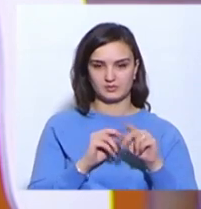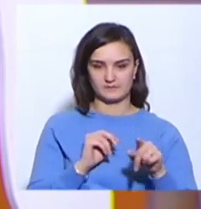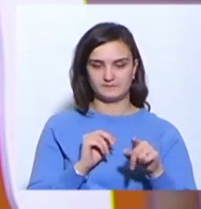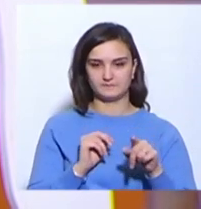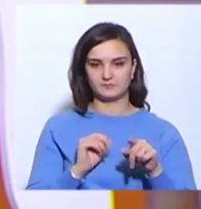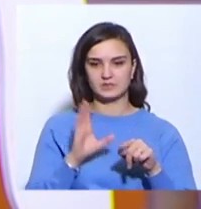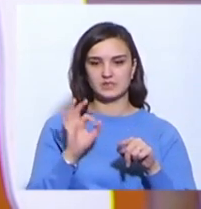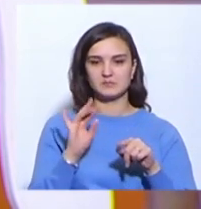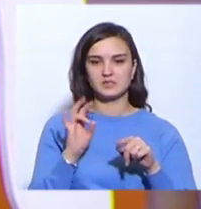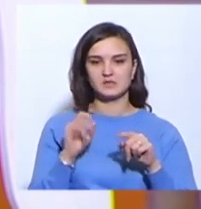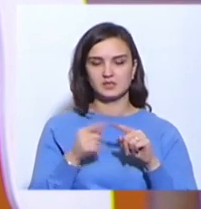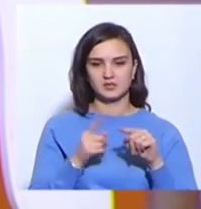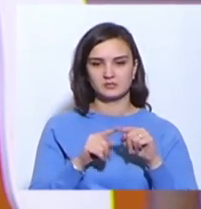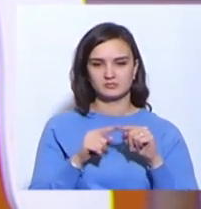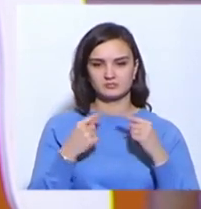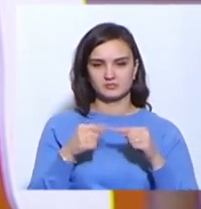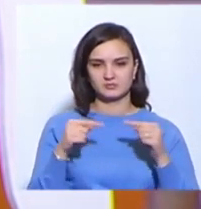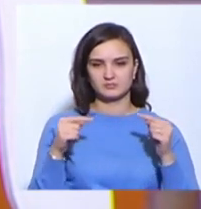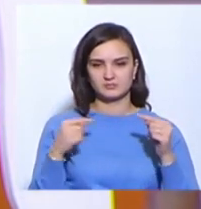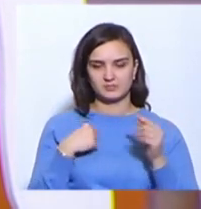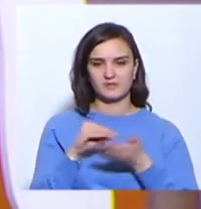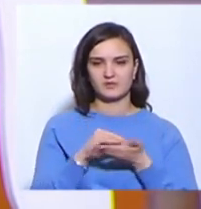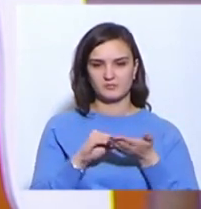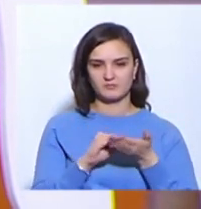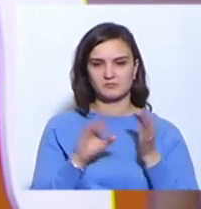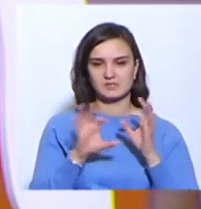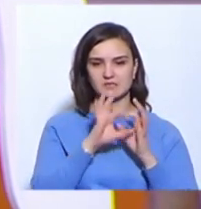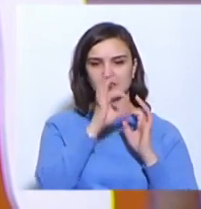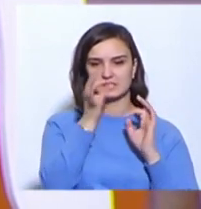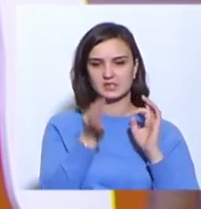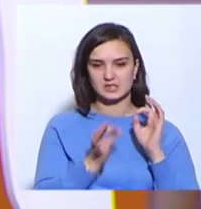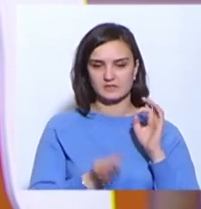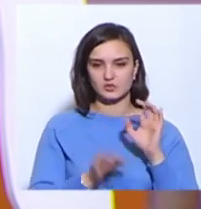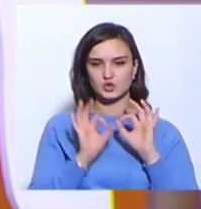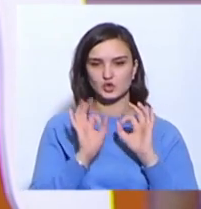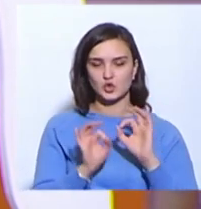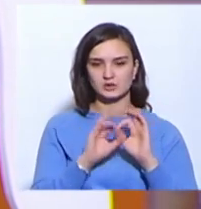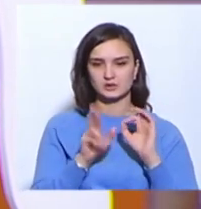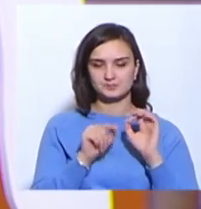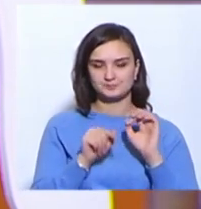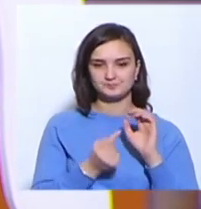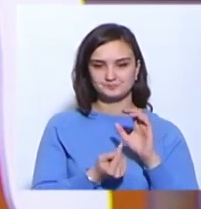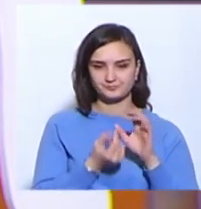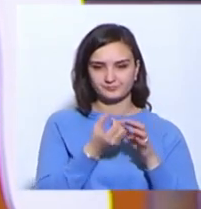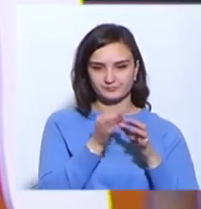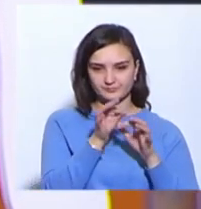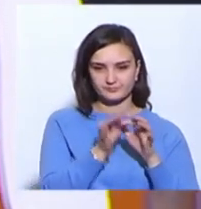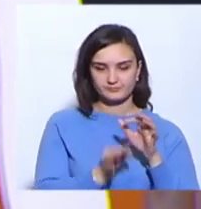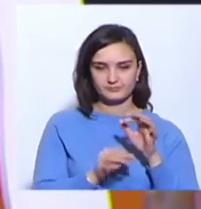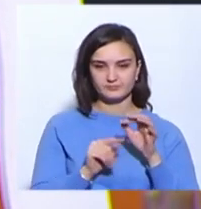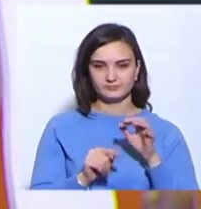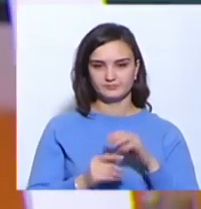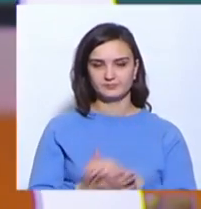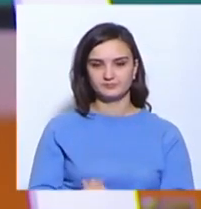ეპითელური სიმსივნეების ერთობლიობა, ანუ მე კიდევ გავიმეორებ, მსხვილი ნაწლავი, სწორი ნაწლავი და აი ეს დაბოლოება, რომელიც